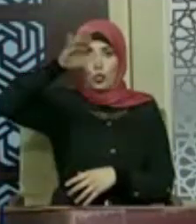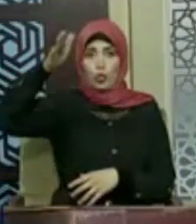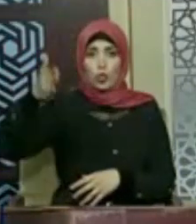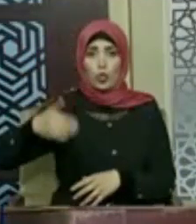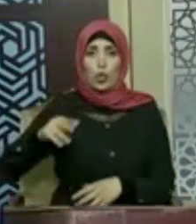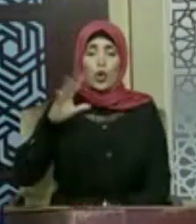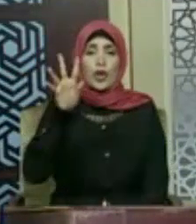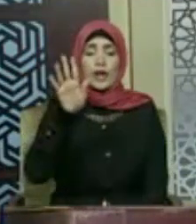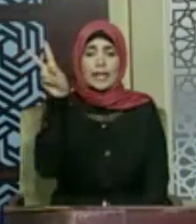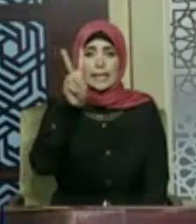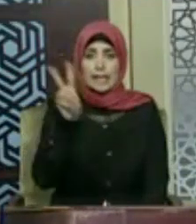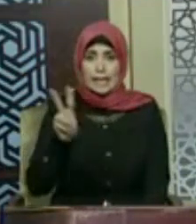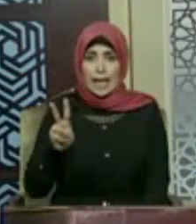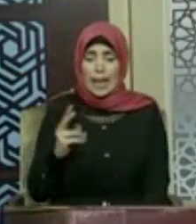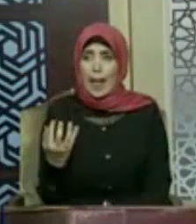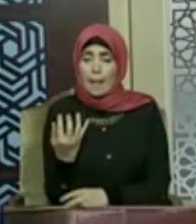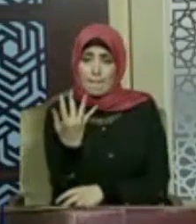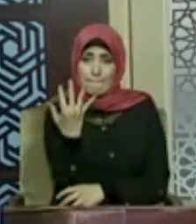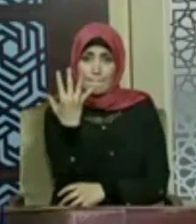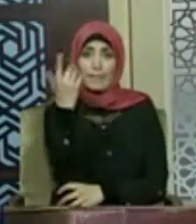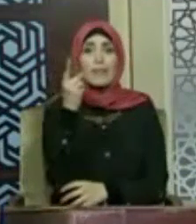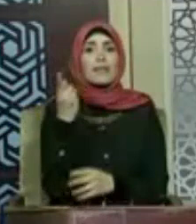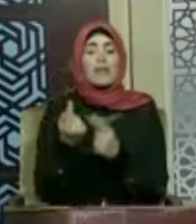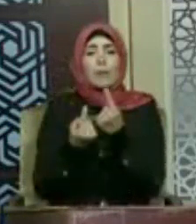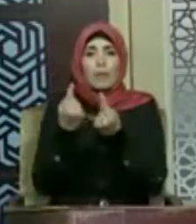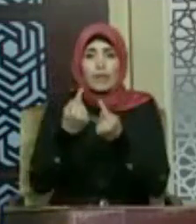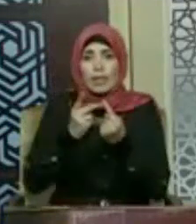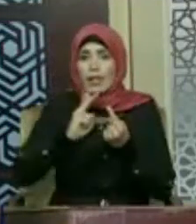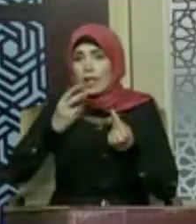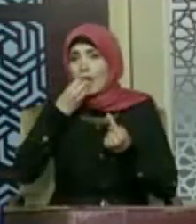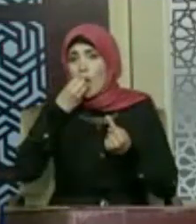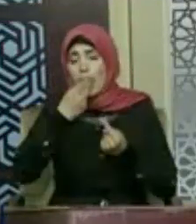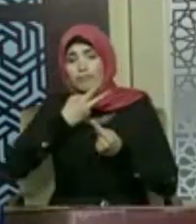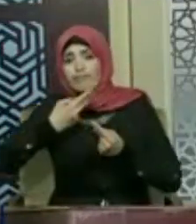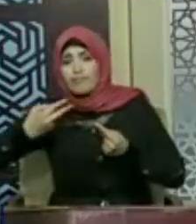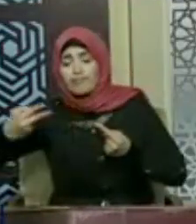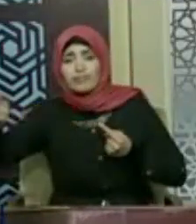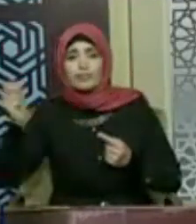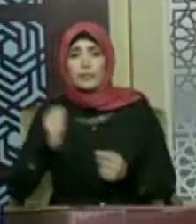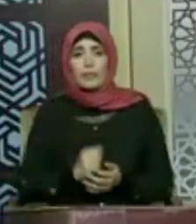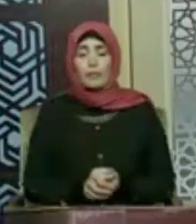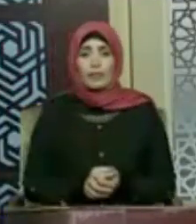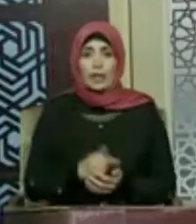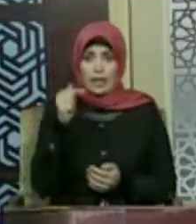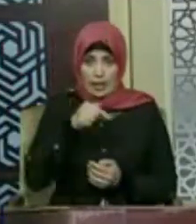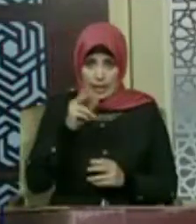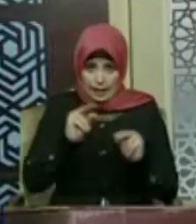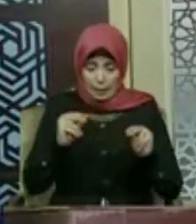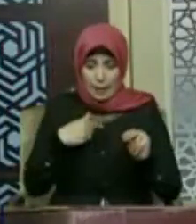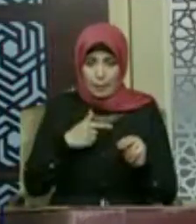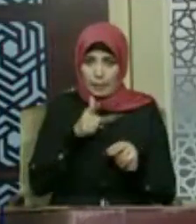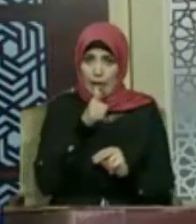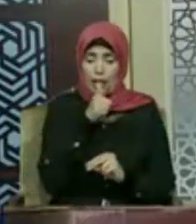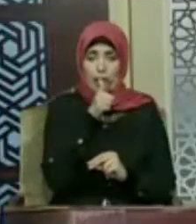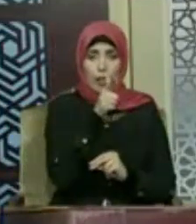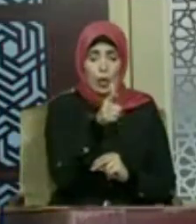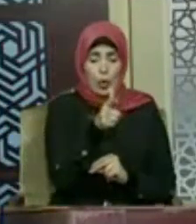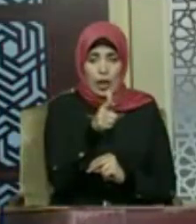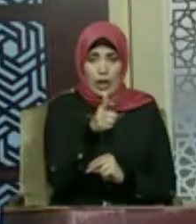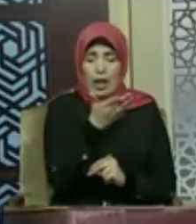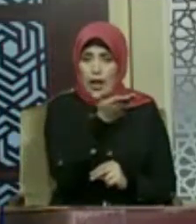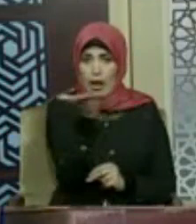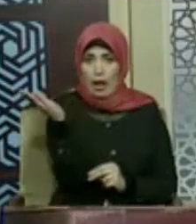وصبغ للآكلين. فكما نوجه لكم التحية نقول